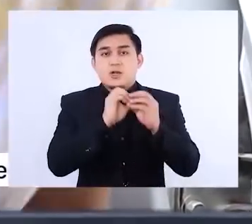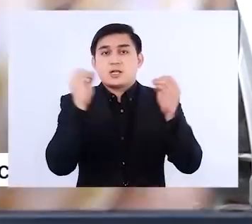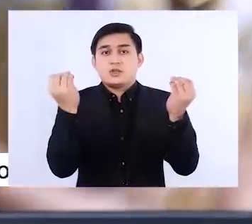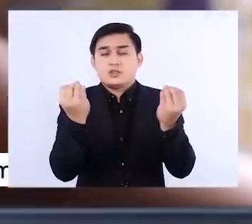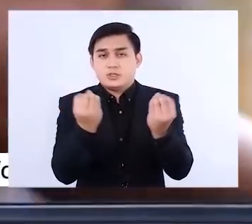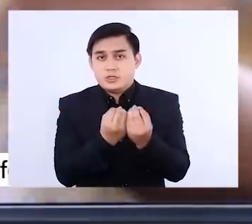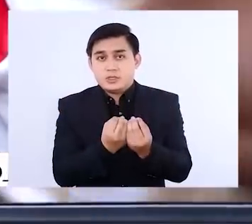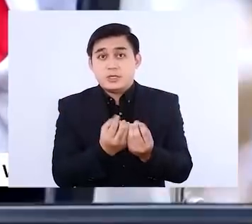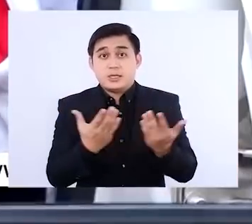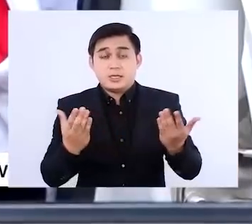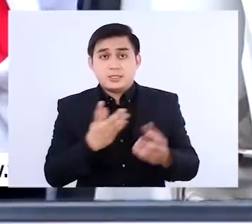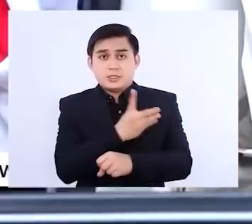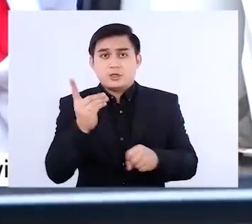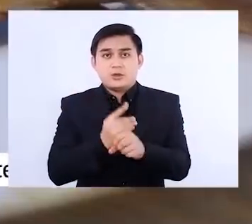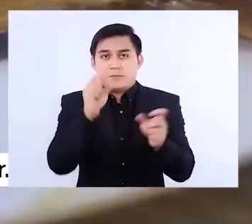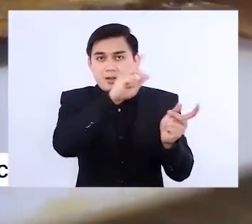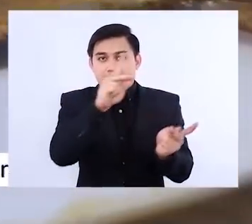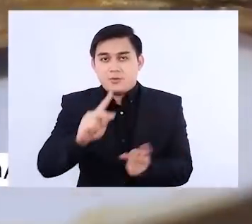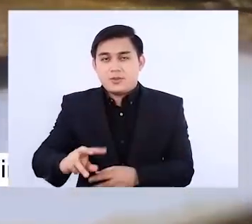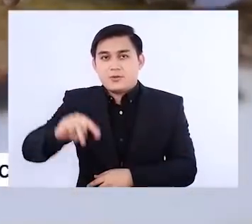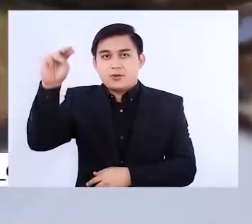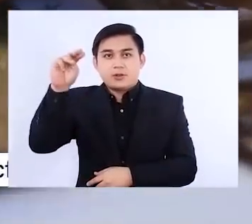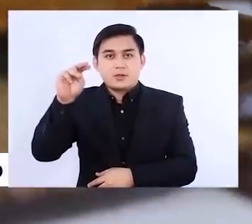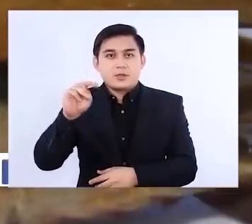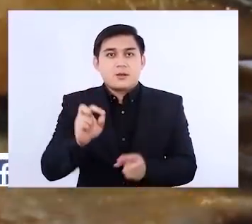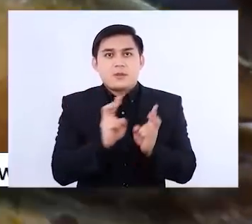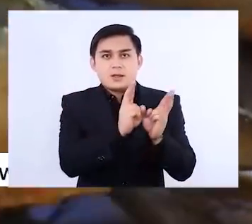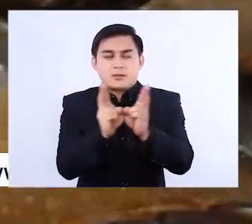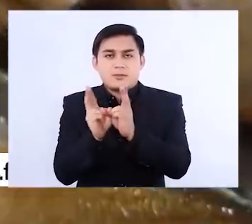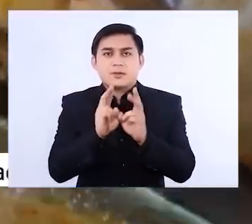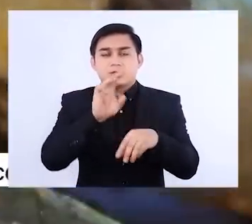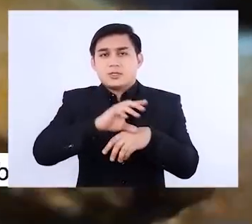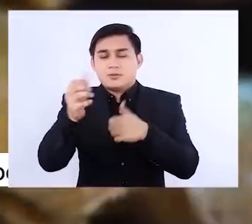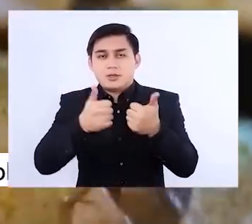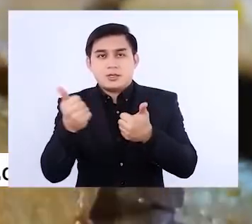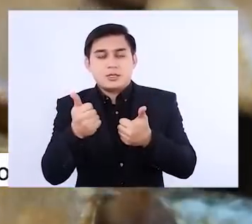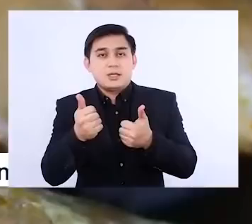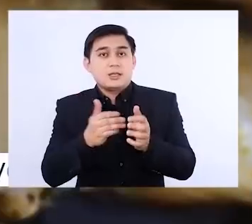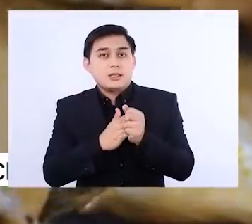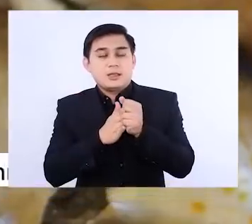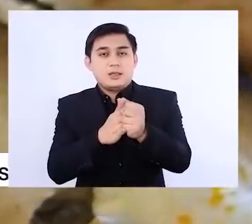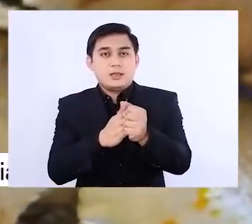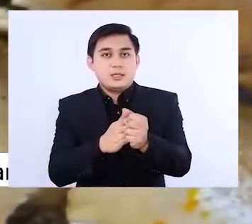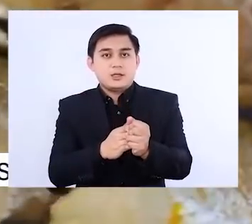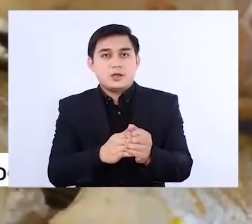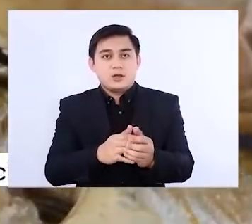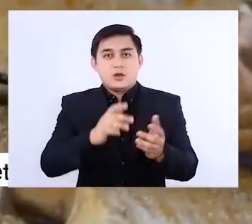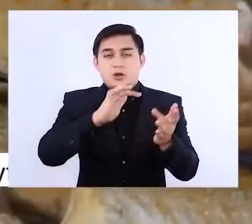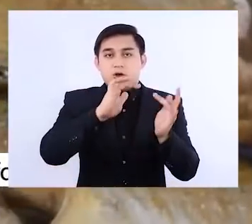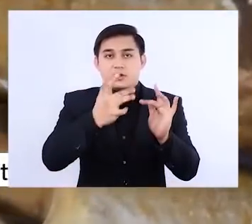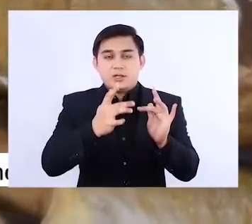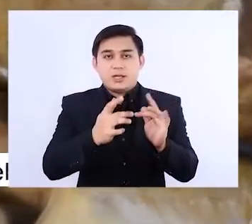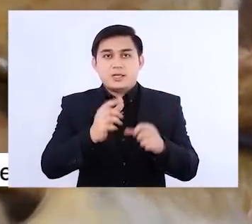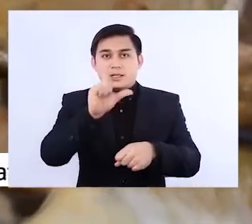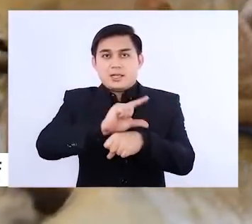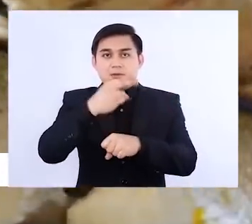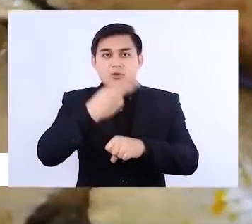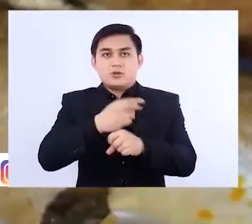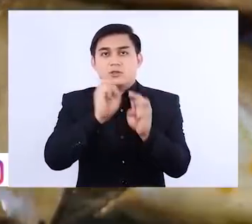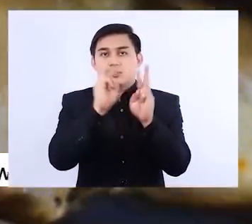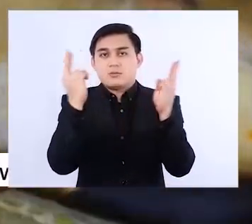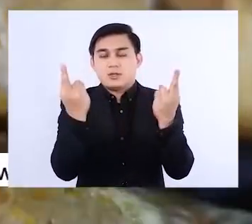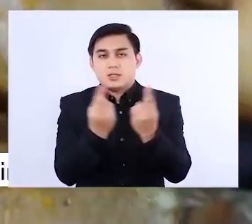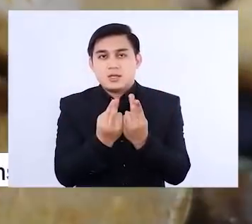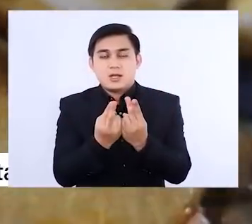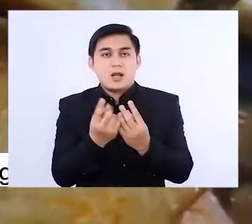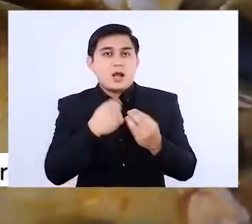distrito ng Palawan North ay nakipagkaisa sa pamamahala na pangunahan ang isang online livelihood seminar tungkol